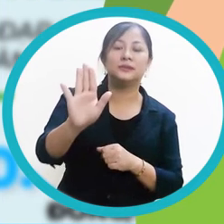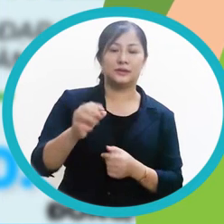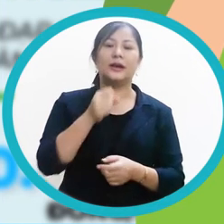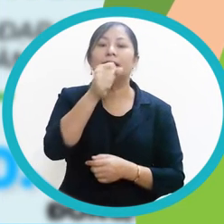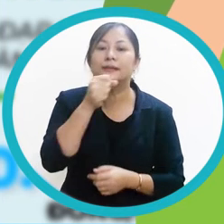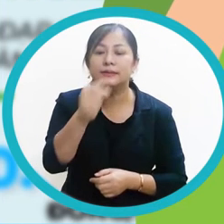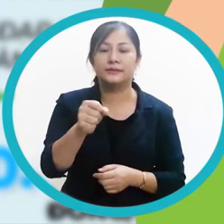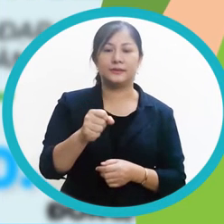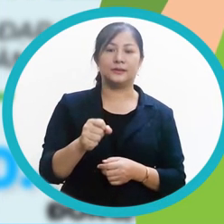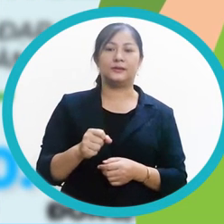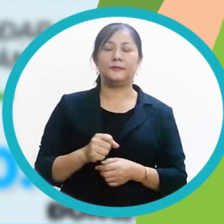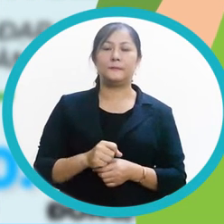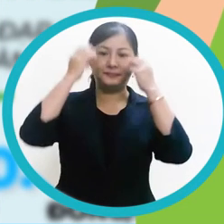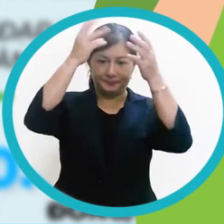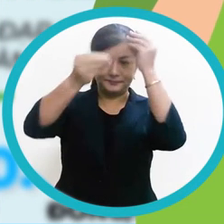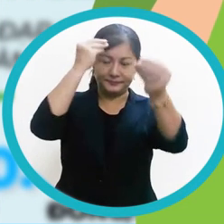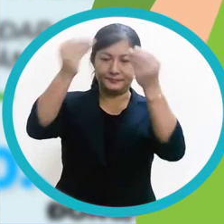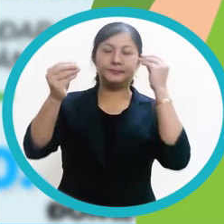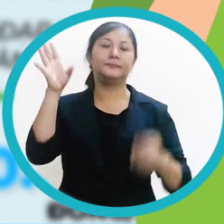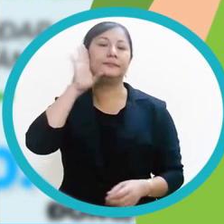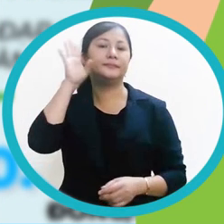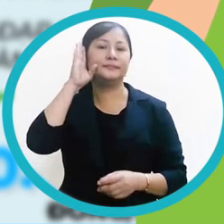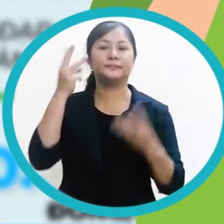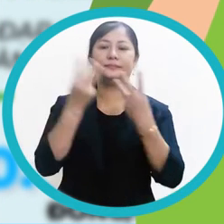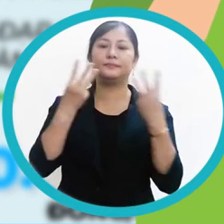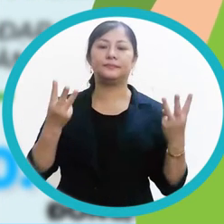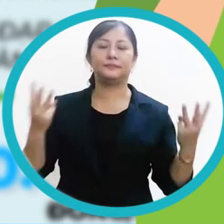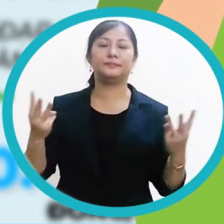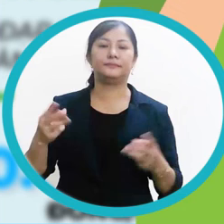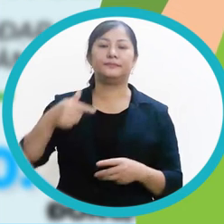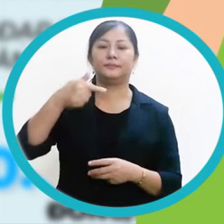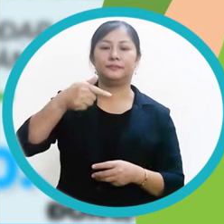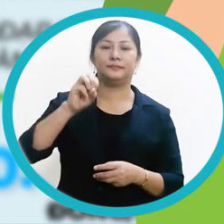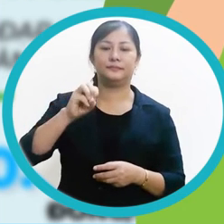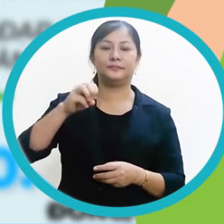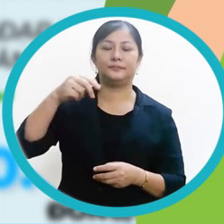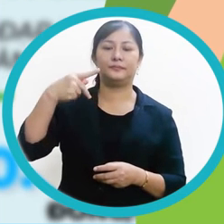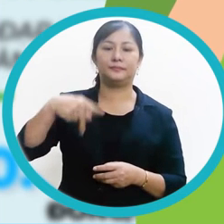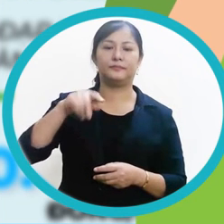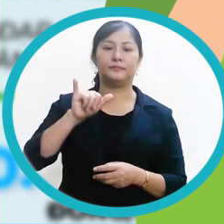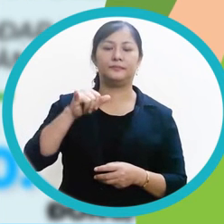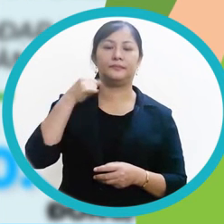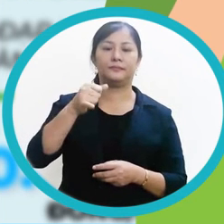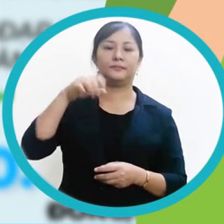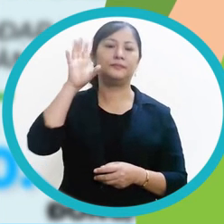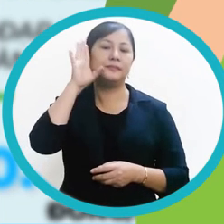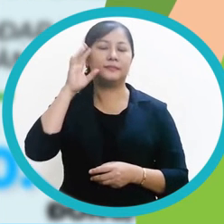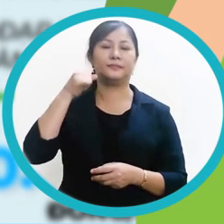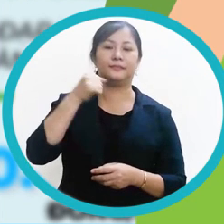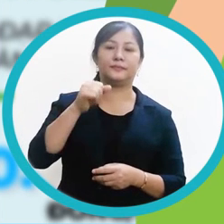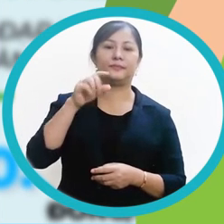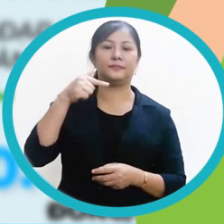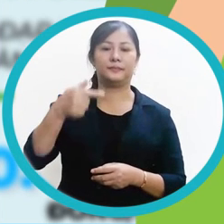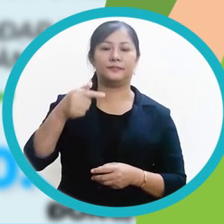giống như lần đầu anh tìm đến để giải quyết về các thủ tục hành chính vào 6 tháng trước. Sau khi được tư vấn, Nam mới biết rằng anh có